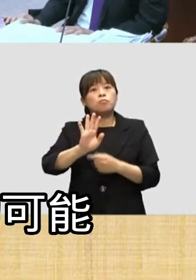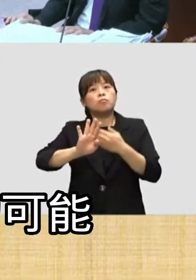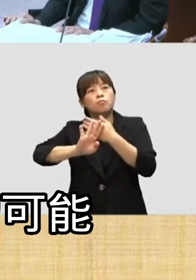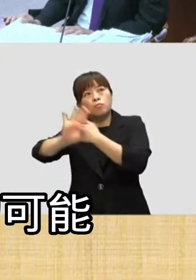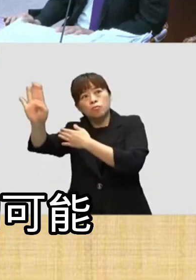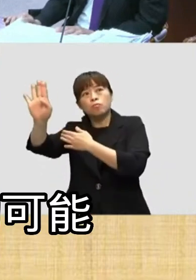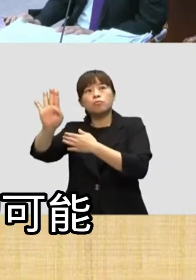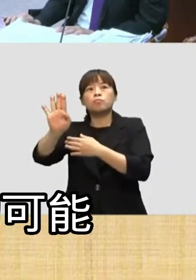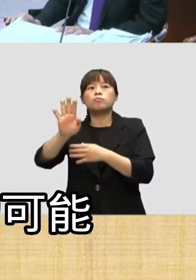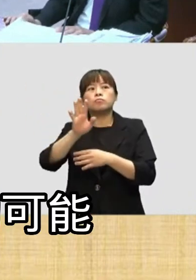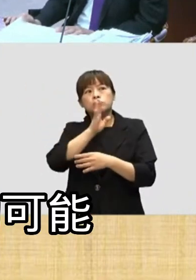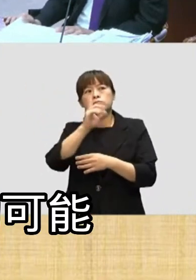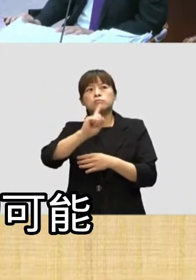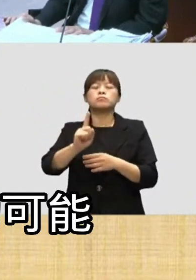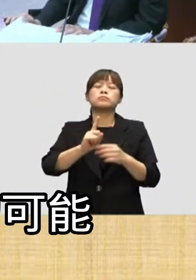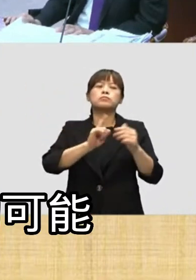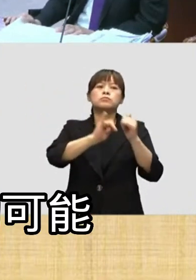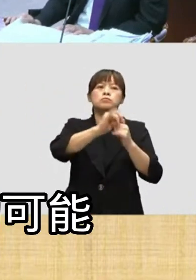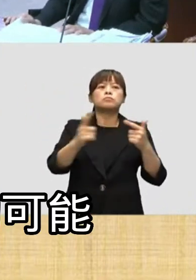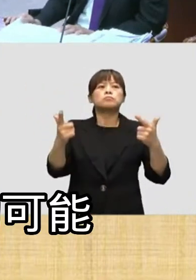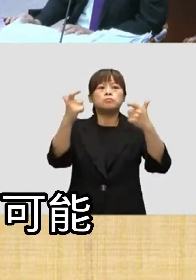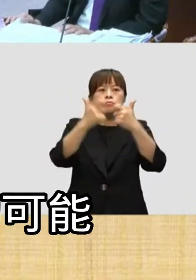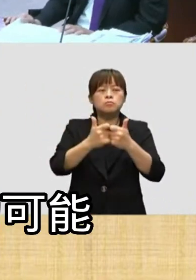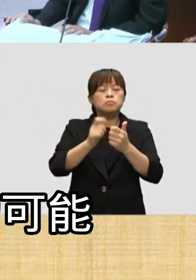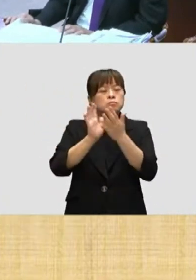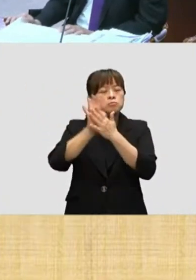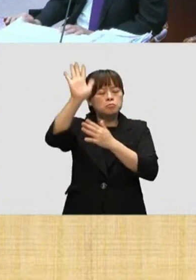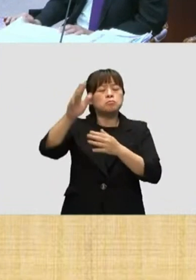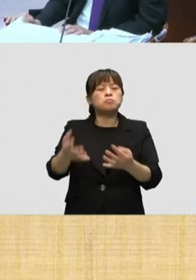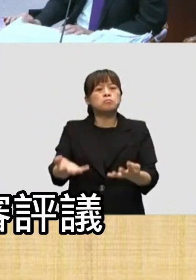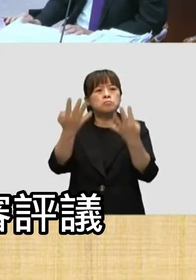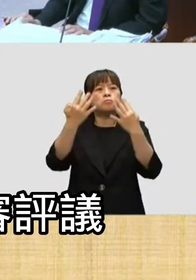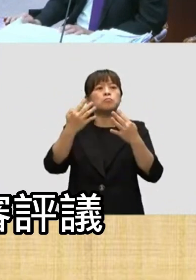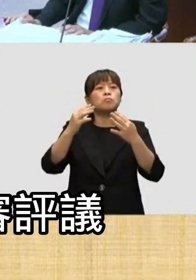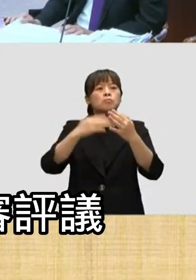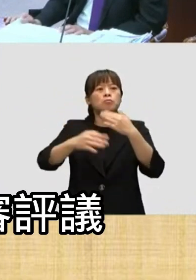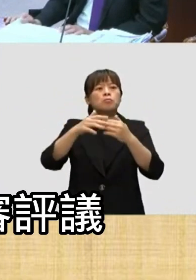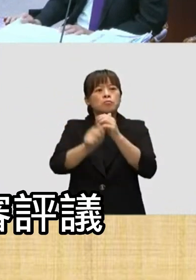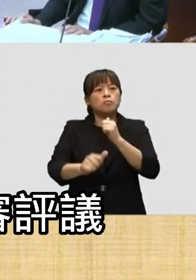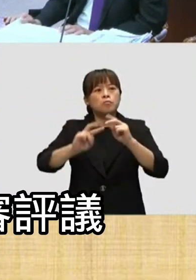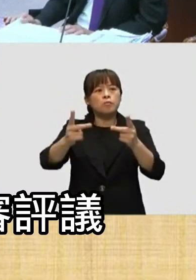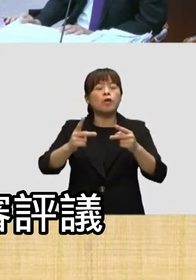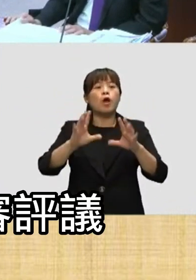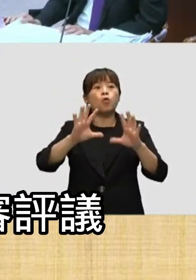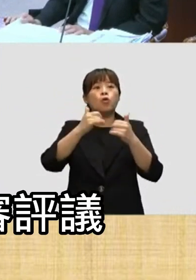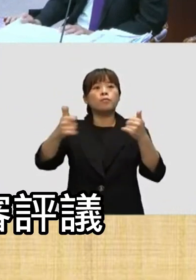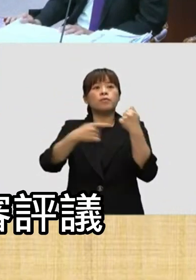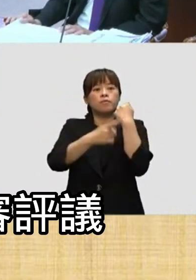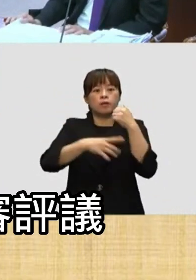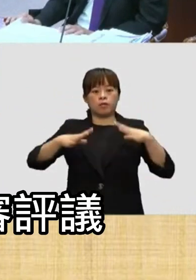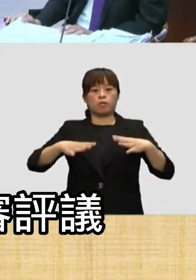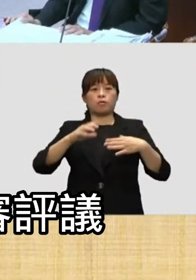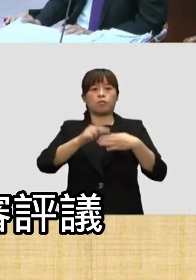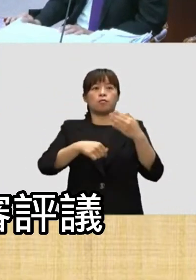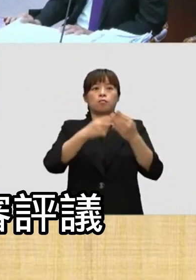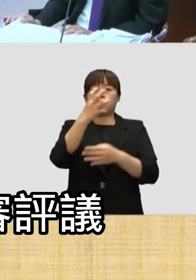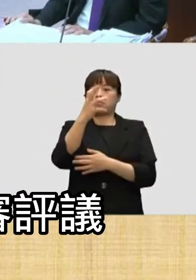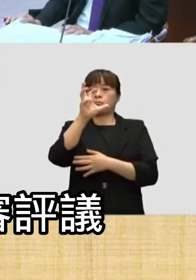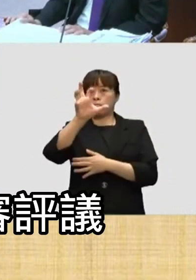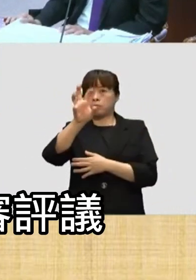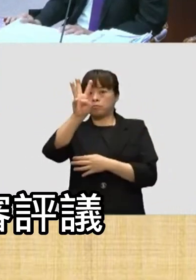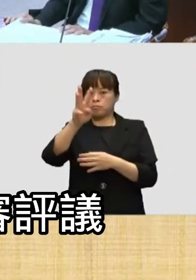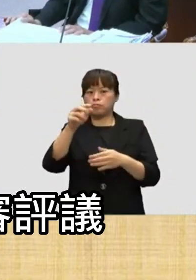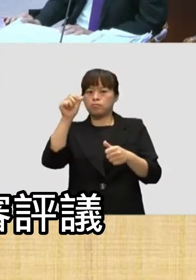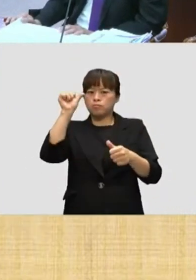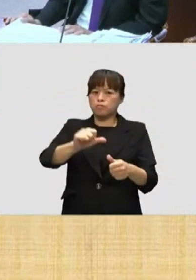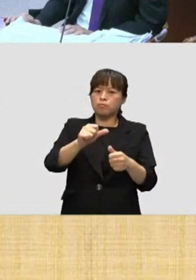否已无复归社会、更生改善的可能。另外，国民法官法第83条第三项就量